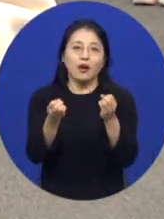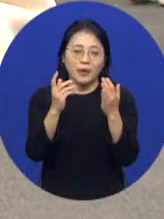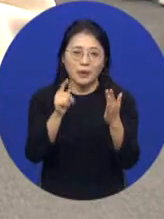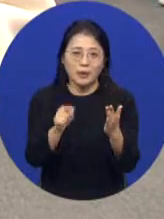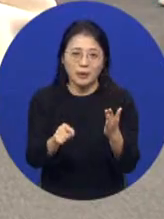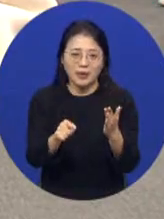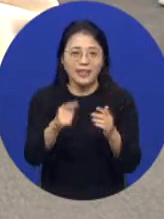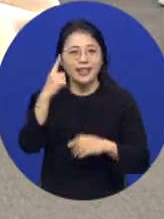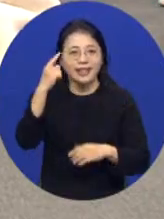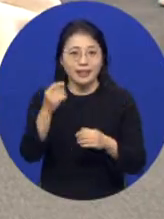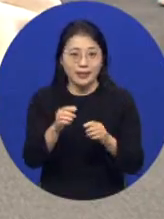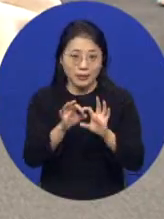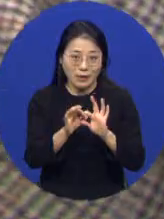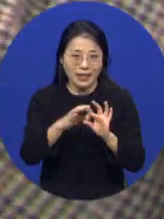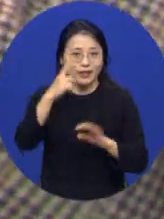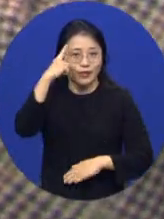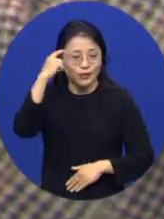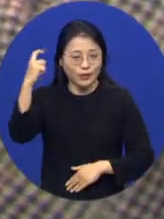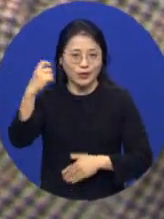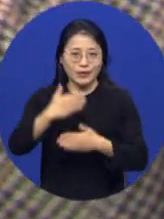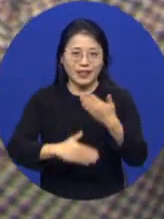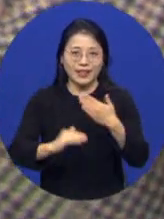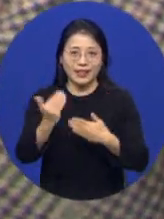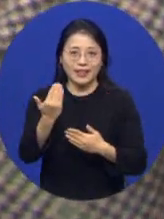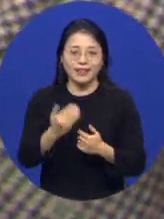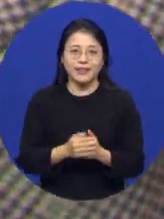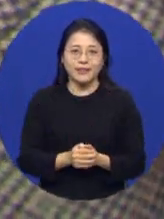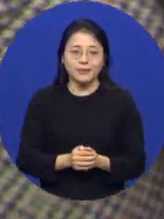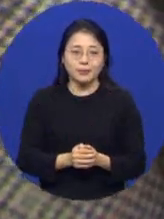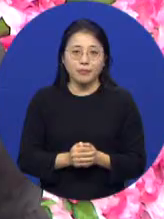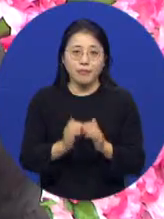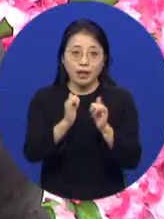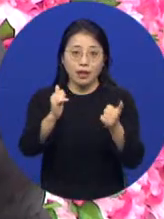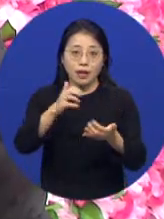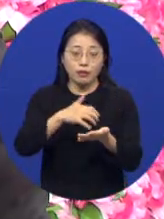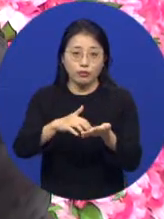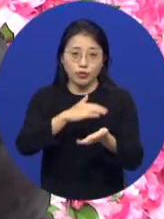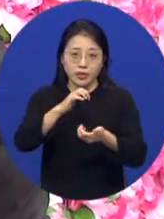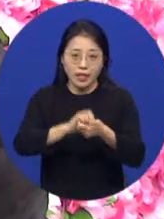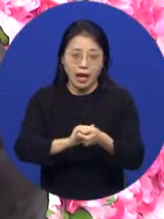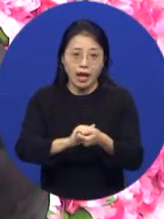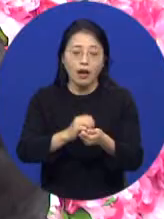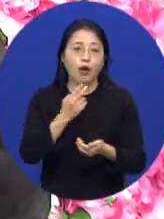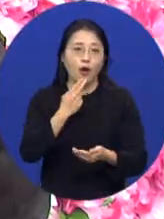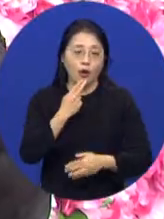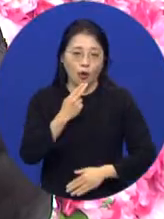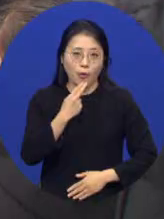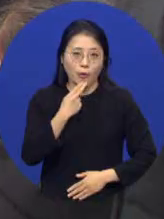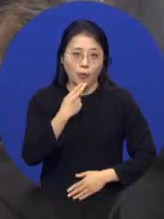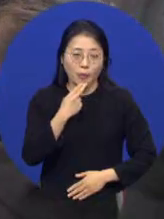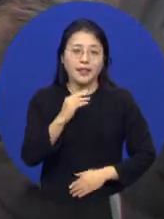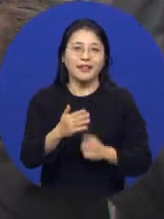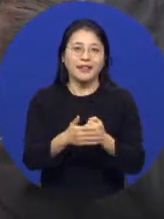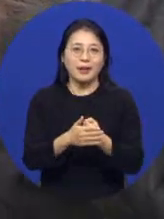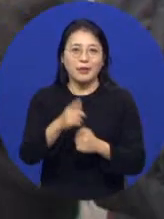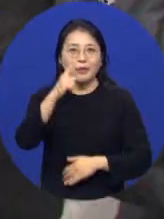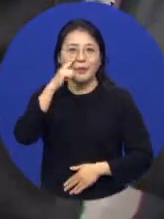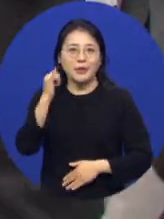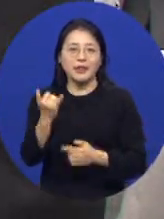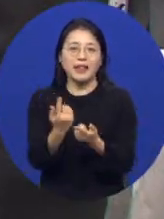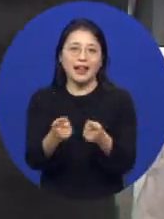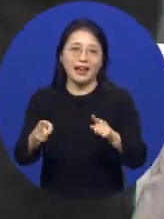인사를 추억으로 남길 수 있게 됐습니다. 인원 제한이 풀리면서 부모님들도 자녀들의 고교 생활 마지막